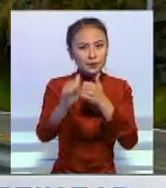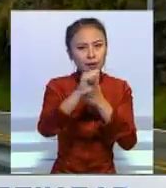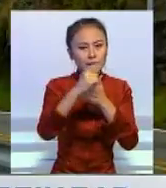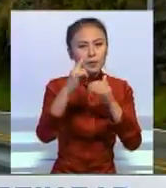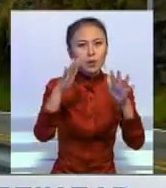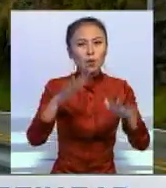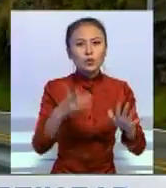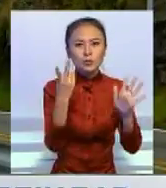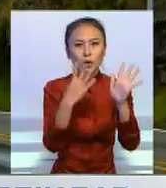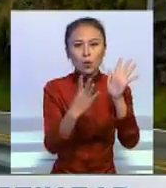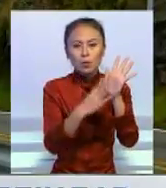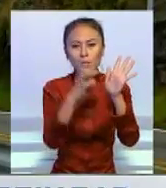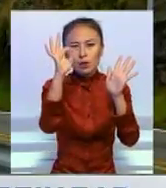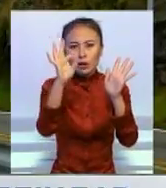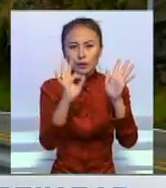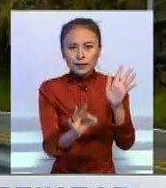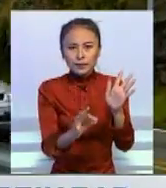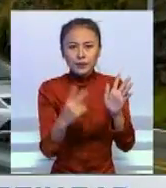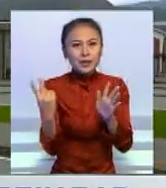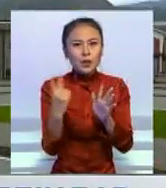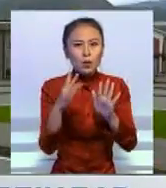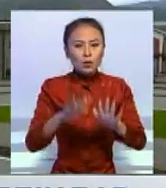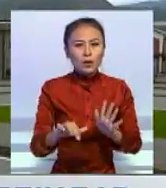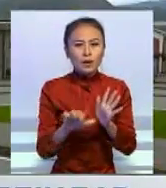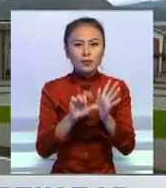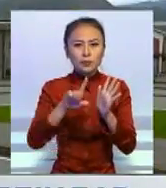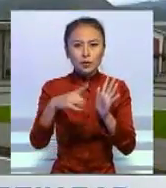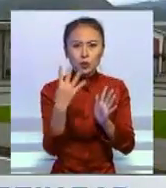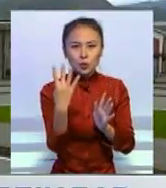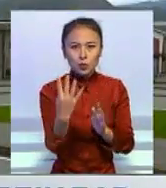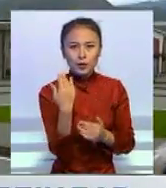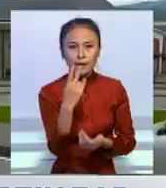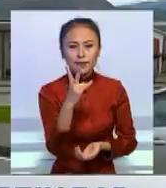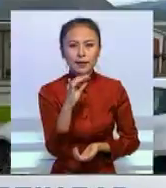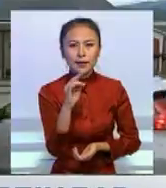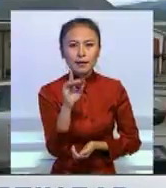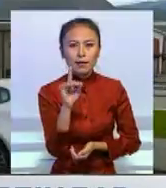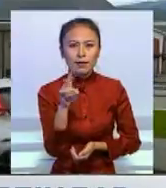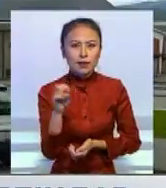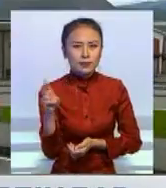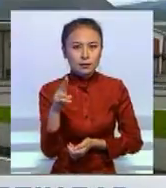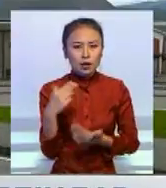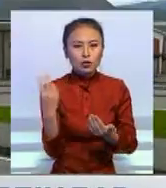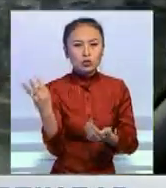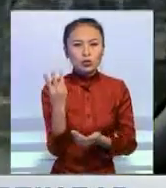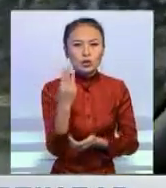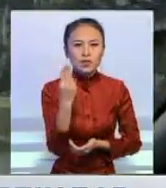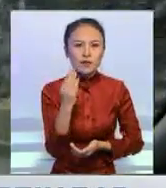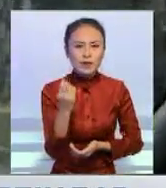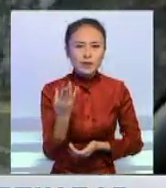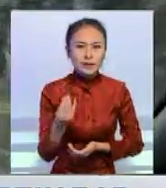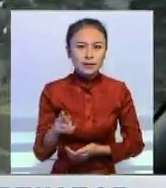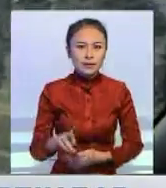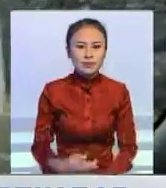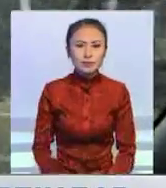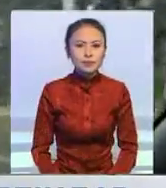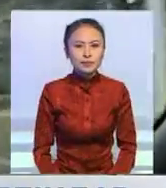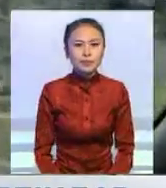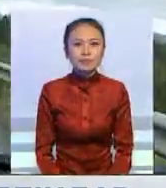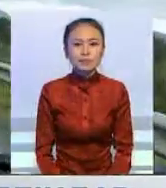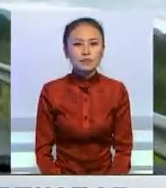Олар елдегі көліктің 29% құрайды. Екінші орында 6.4% Нидерланд тұрса, үшінші орында Швеция